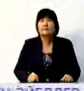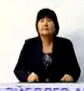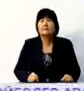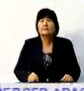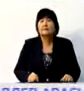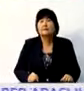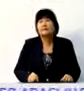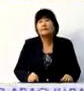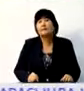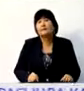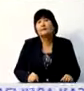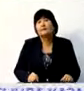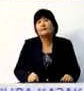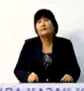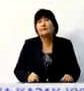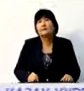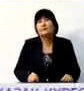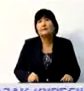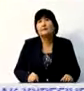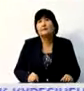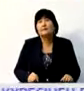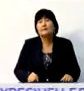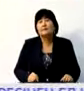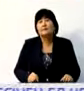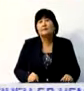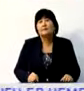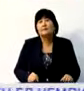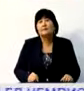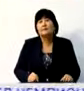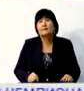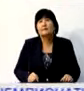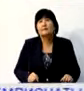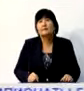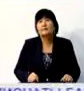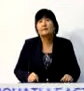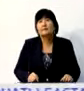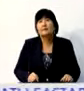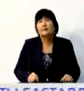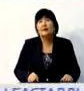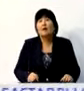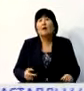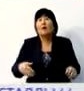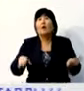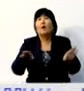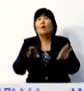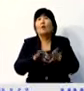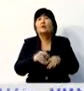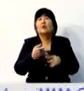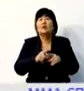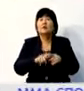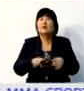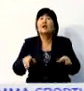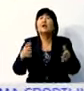тарихтың ашқан күндігін, қазақтың қызыл ордасы. Осындай жағдайға бізге